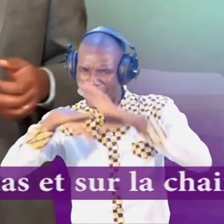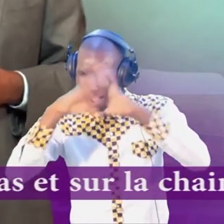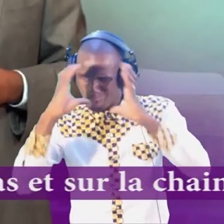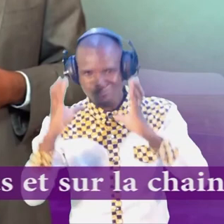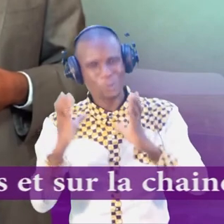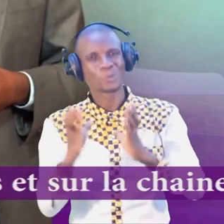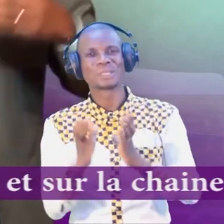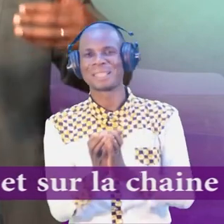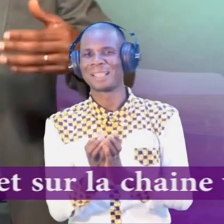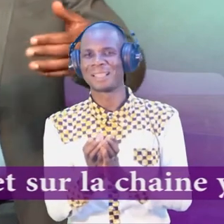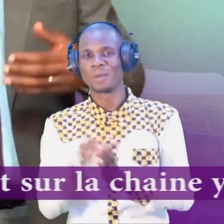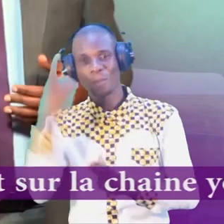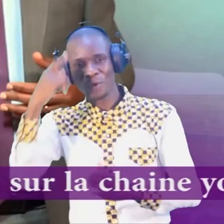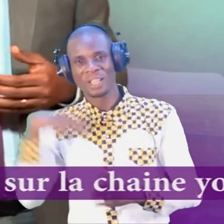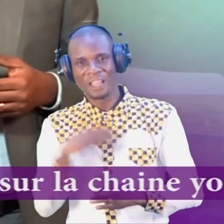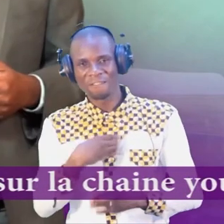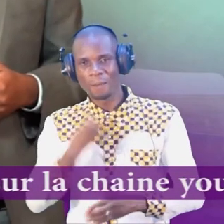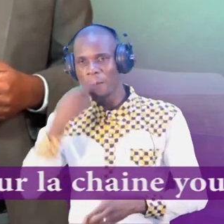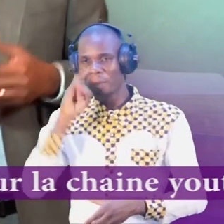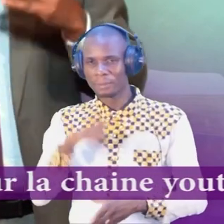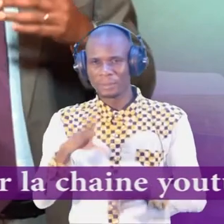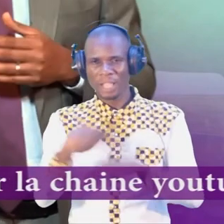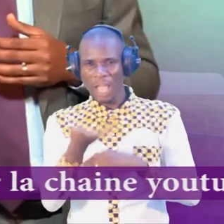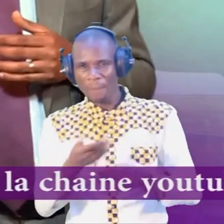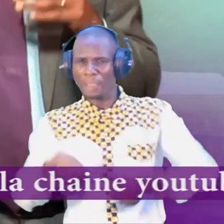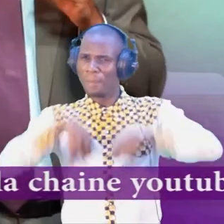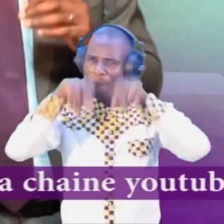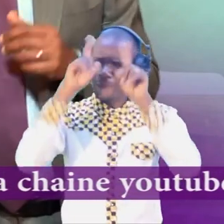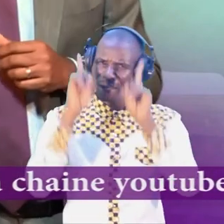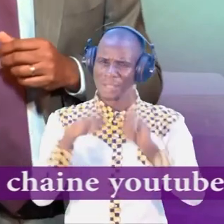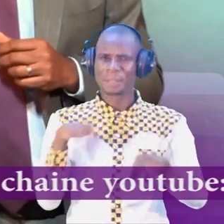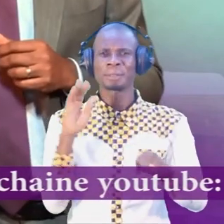asubuhi na namna atatunza nyumba yao.